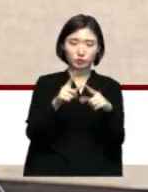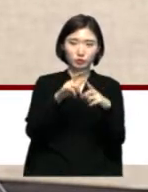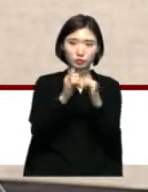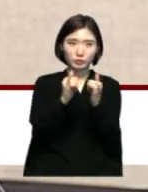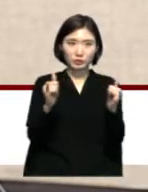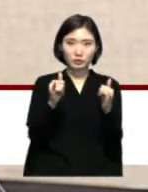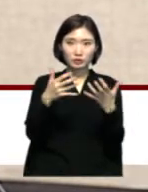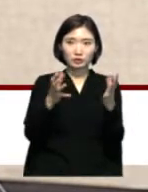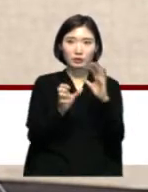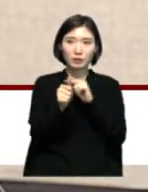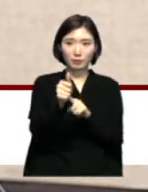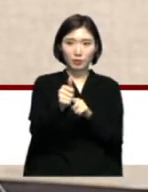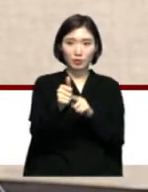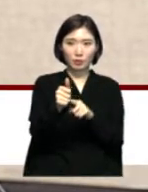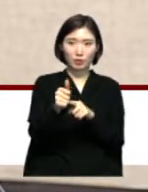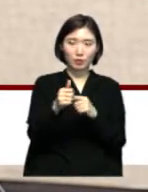주민대표,